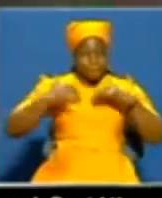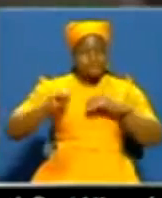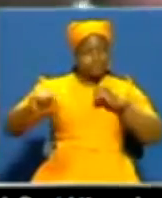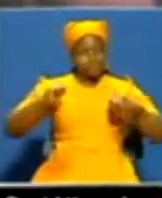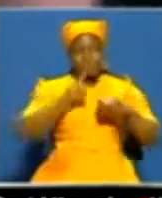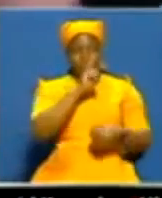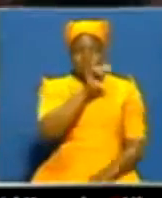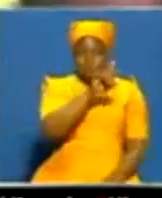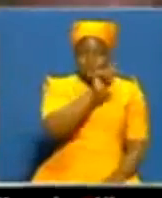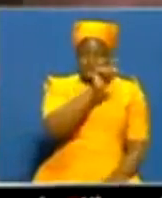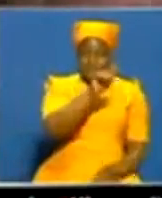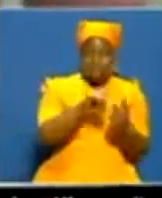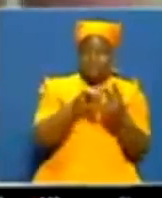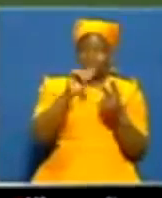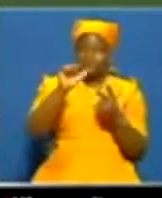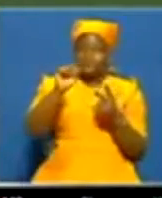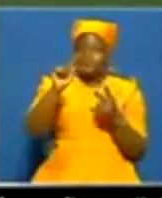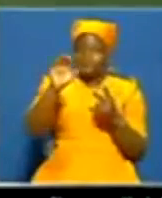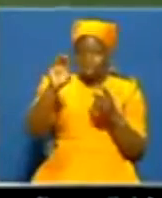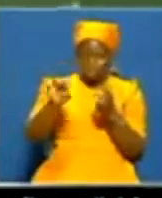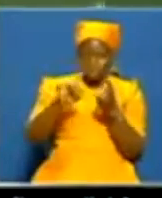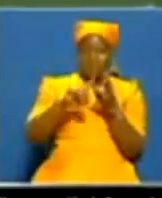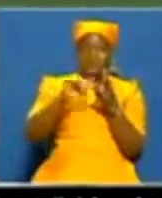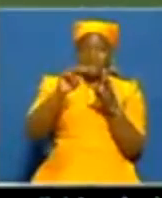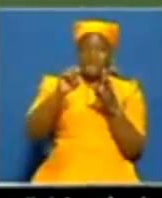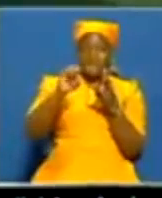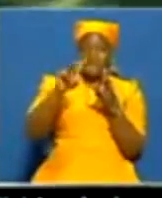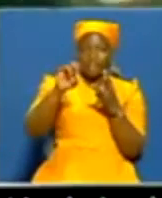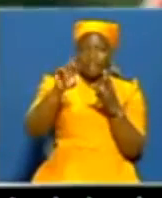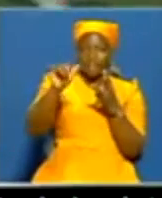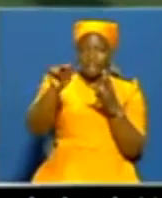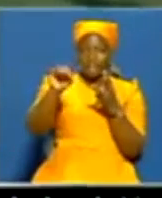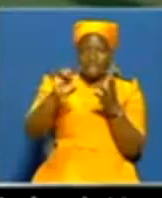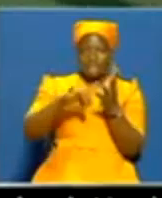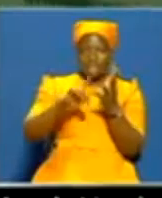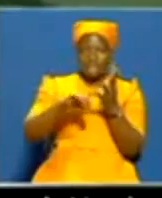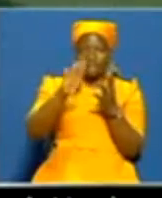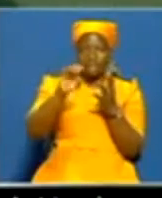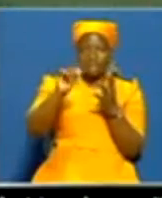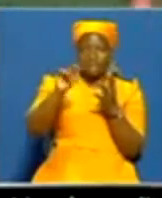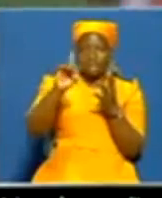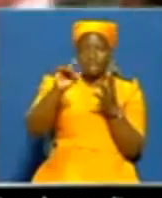Mwamba Stisi ya Tieno na Evelyn Kalamera na Benedict Olisia wa Northern Suburbs pia wamejumuishwa kikosini.